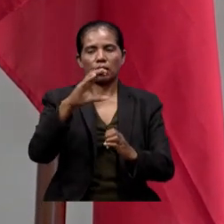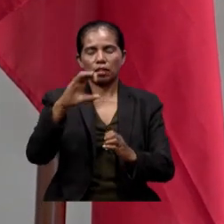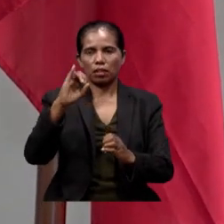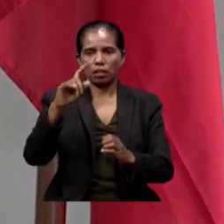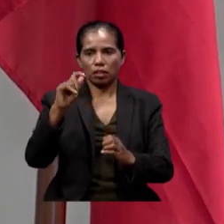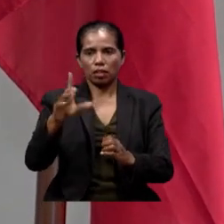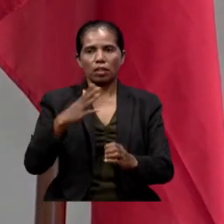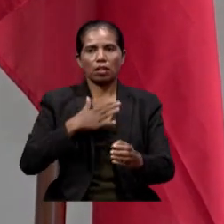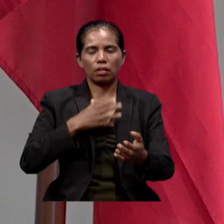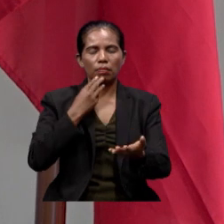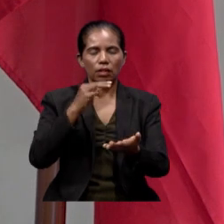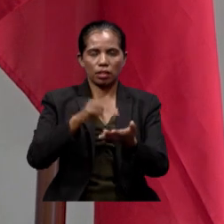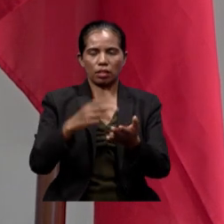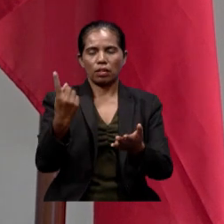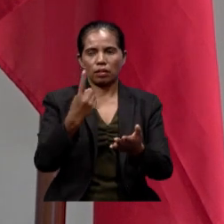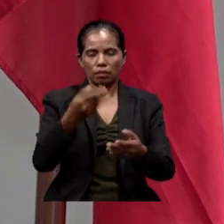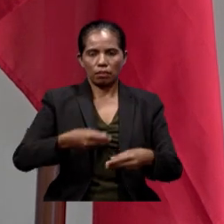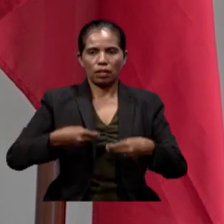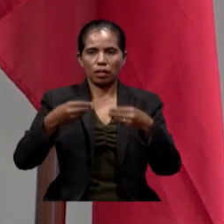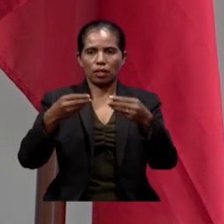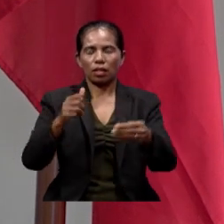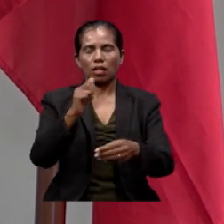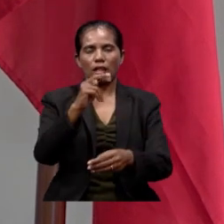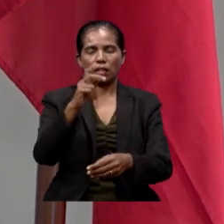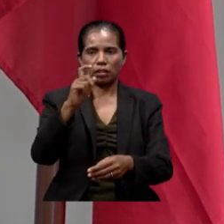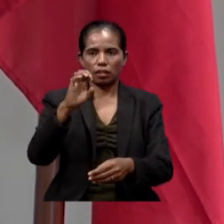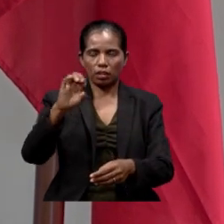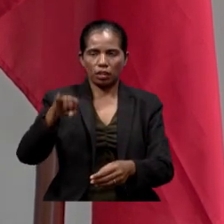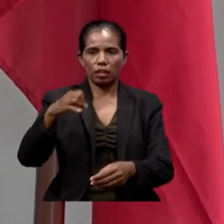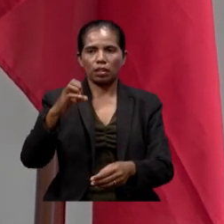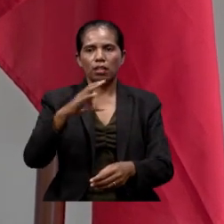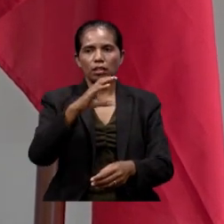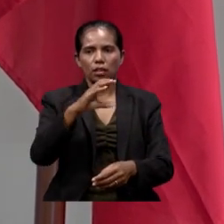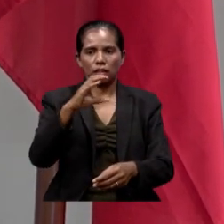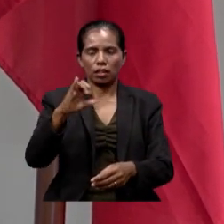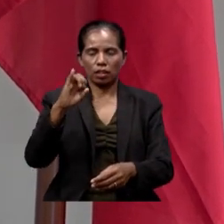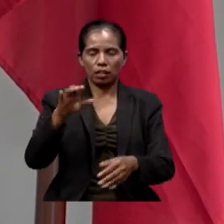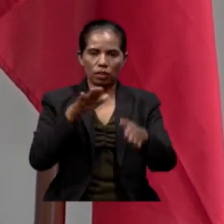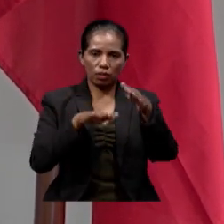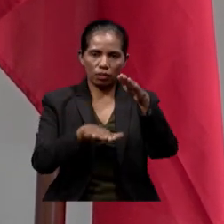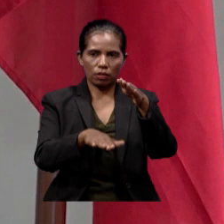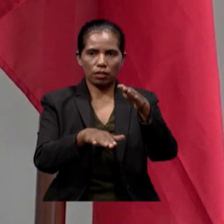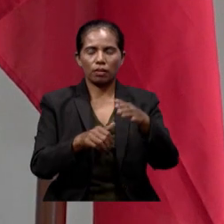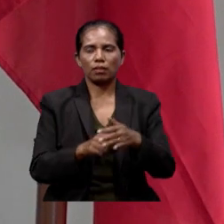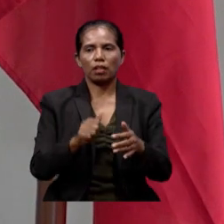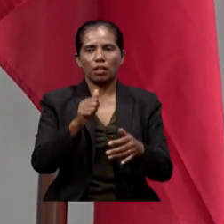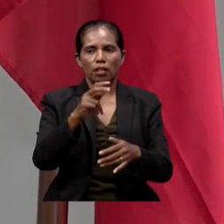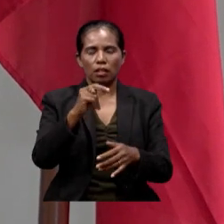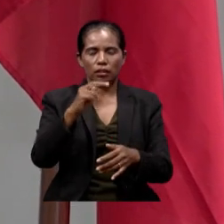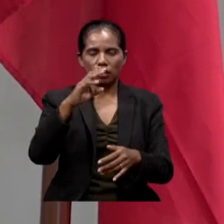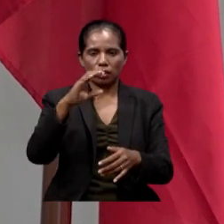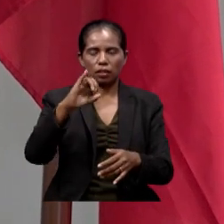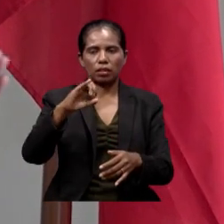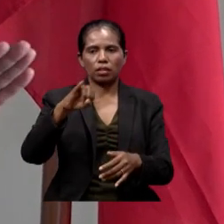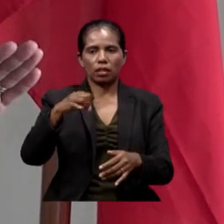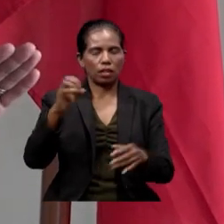ti hawa mesaj na fatih bim. Kata sanjet ne sesi junior. Sanjet ne